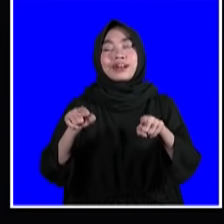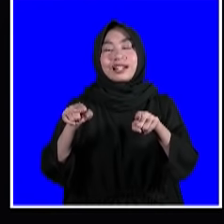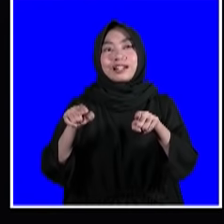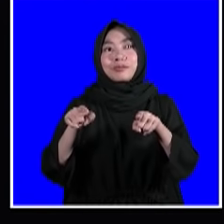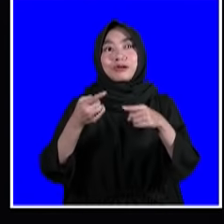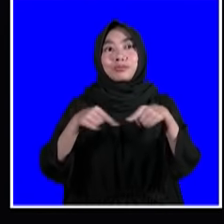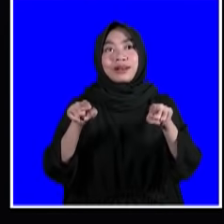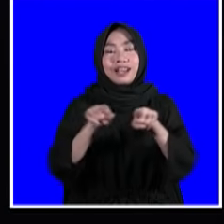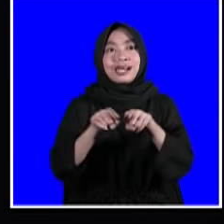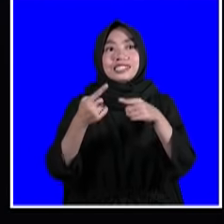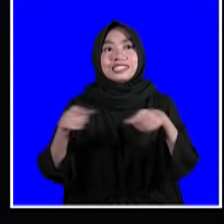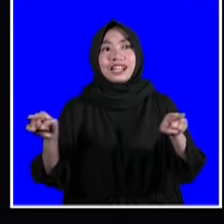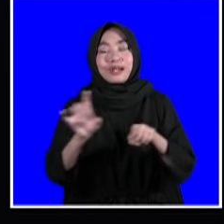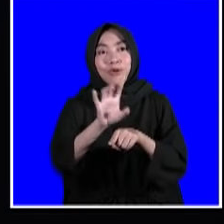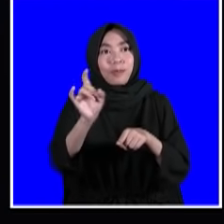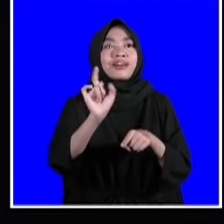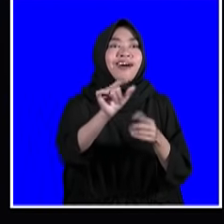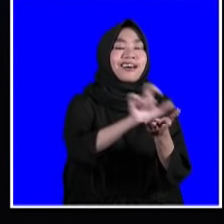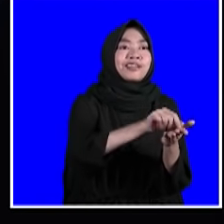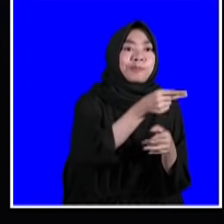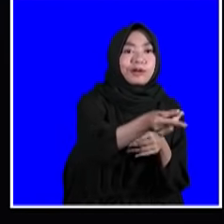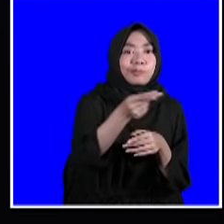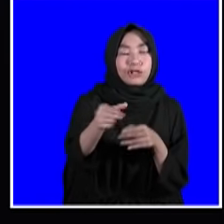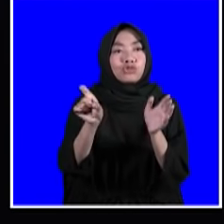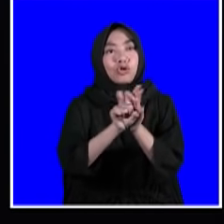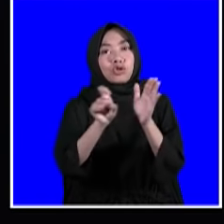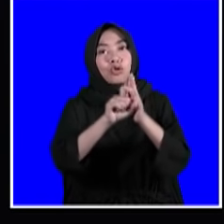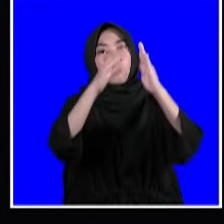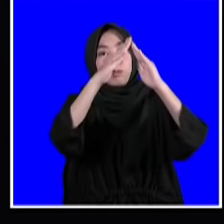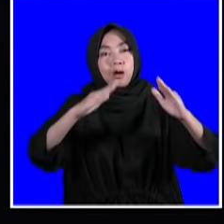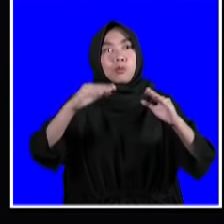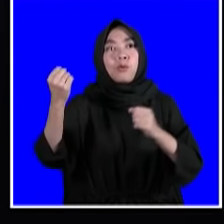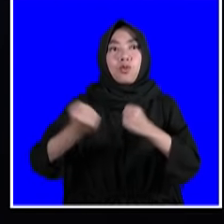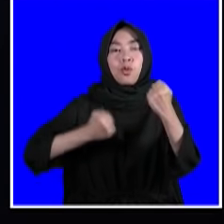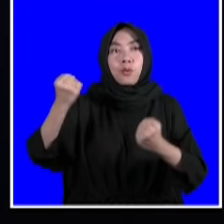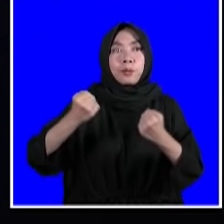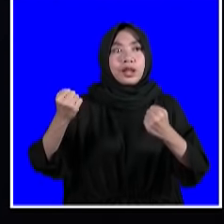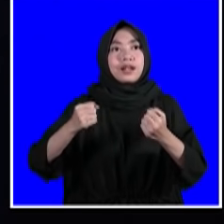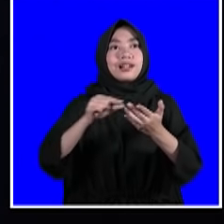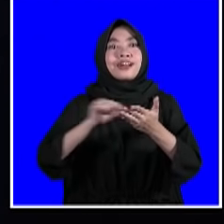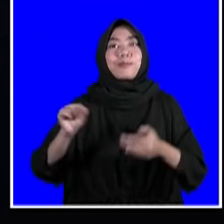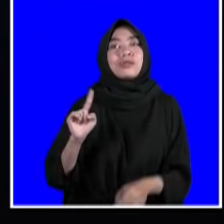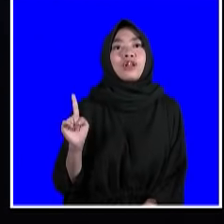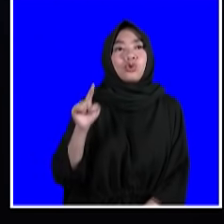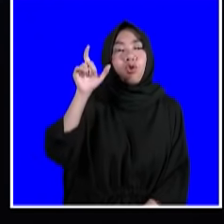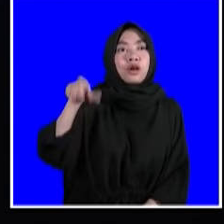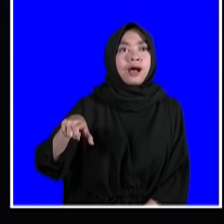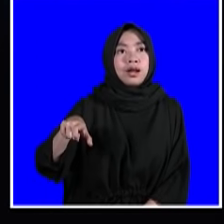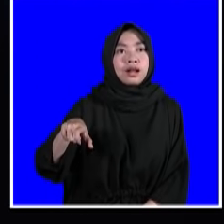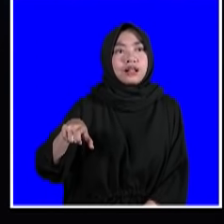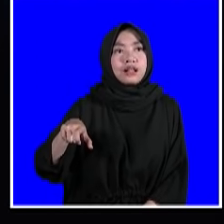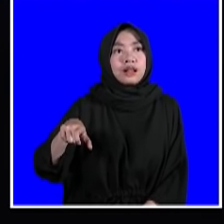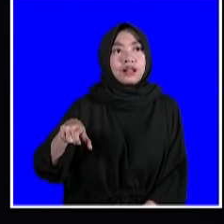perceraian membeli berbagai aset, misalnya rumah atau kendaraan dengan satu nama pasangan.